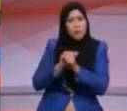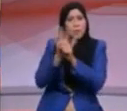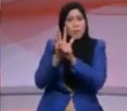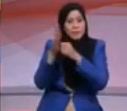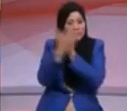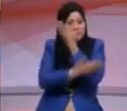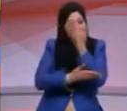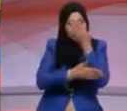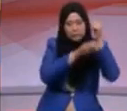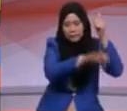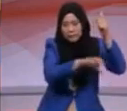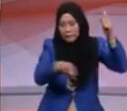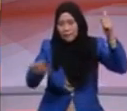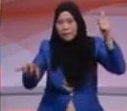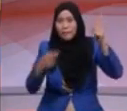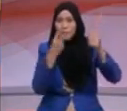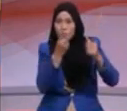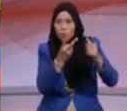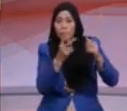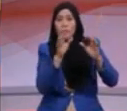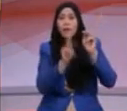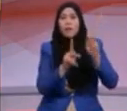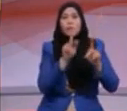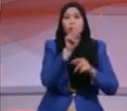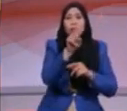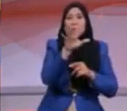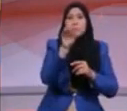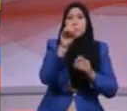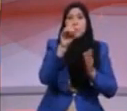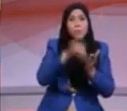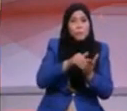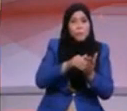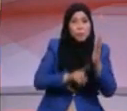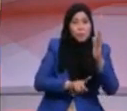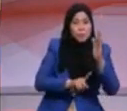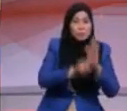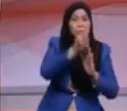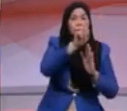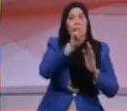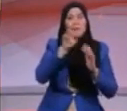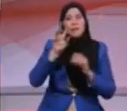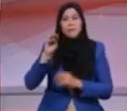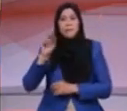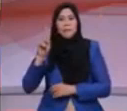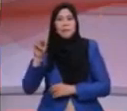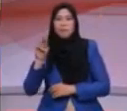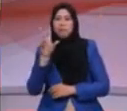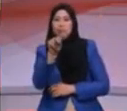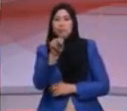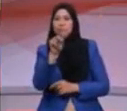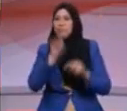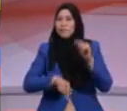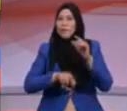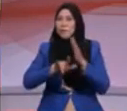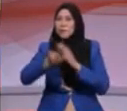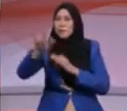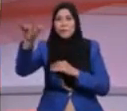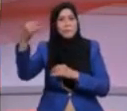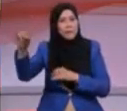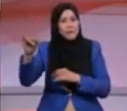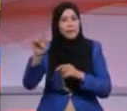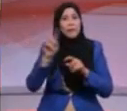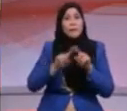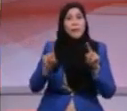di setiap negara jadi jikalau 150.000 ke atas Saya rasa Memang angn takkan benarkan tetapi